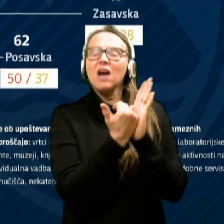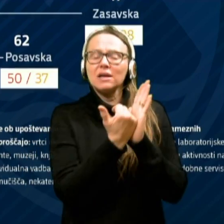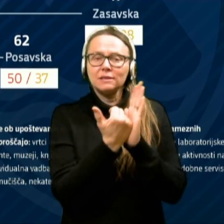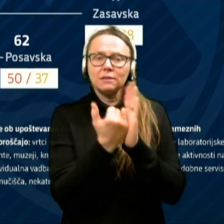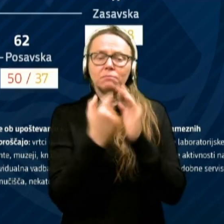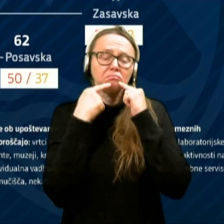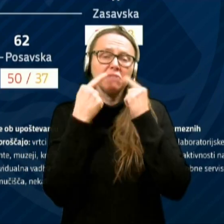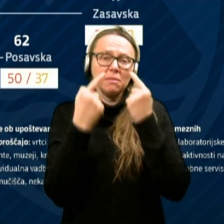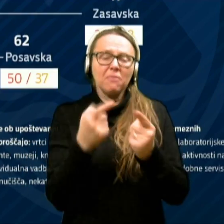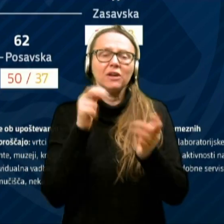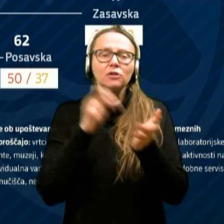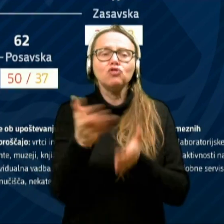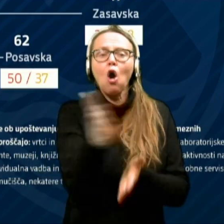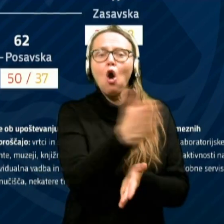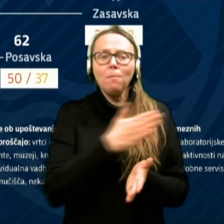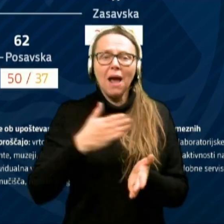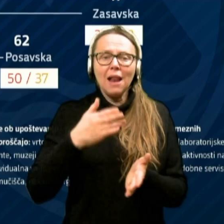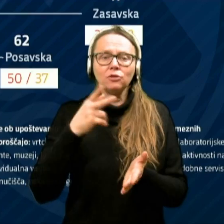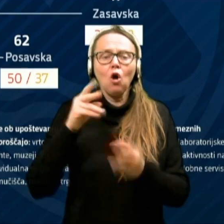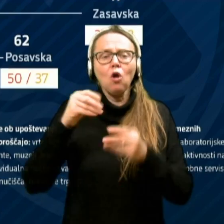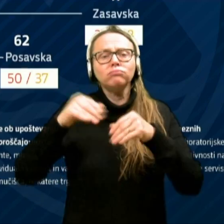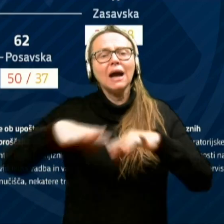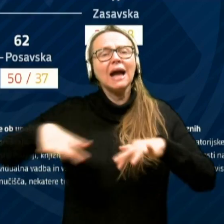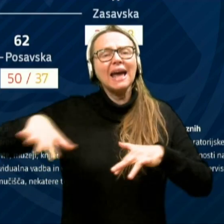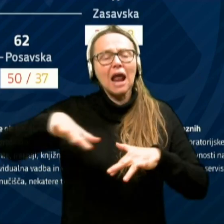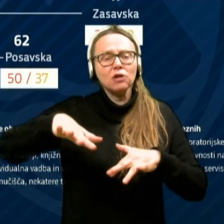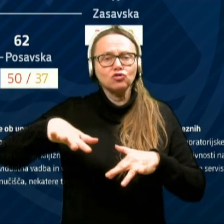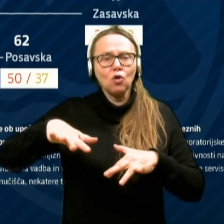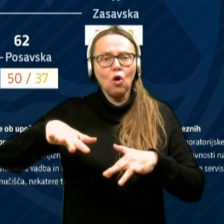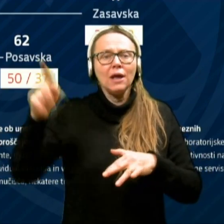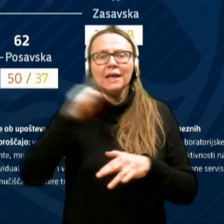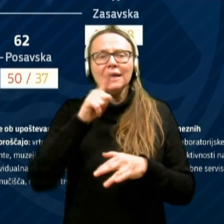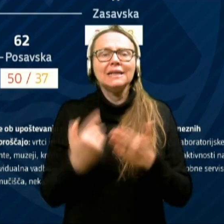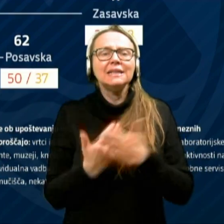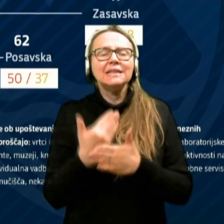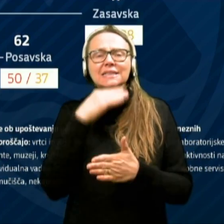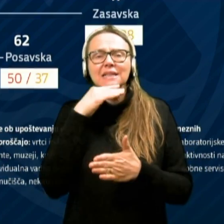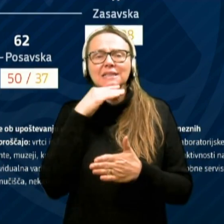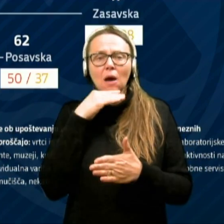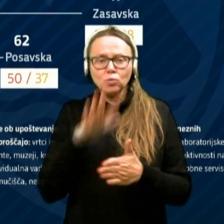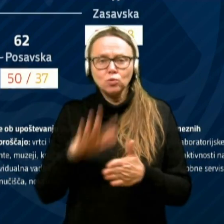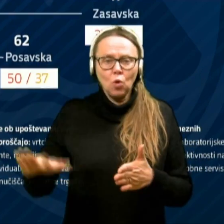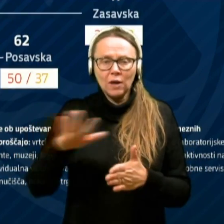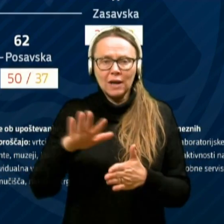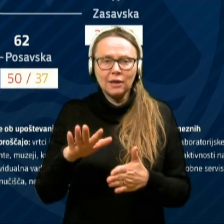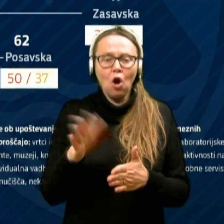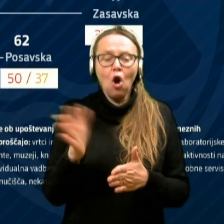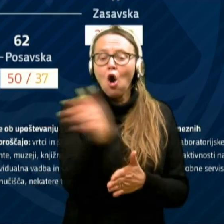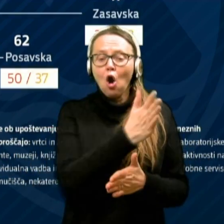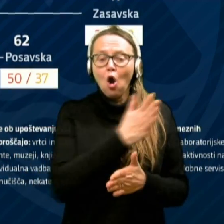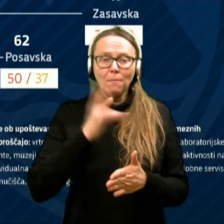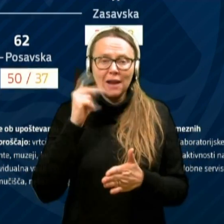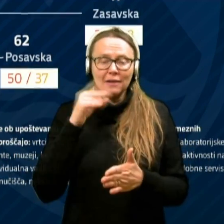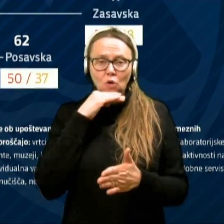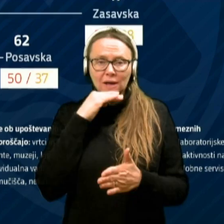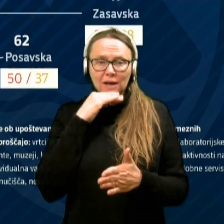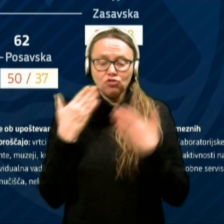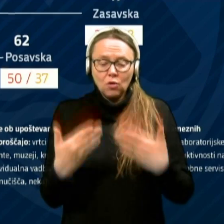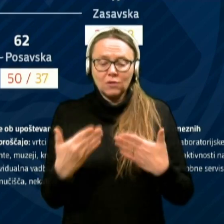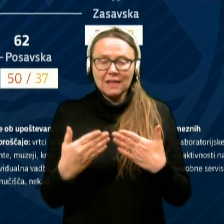Izpostaviti velja še obalno-kraško in pa zasavsko regijo. V obalni-kraški regiji danes 7-dnevno povprečje